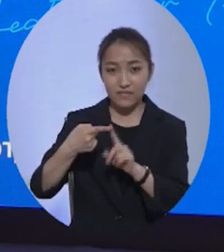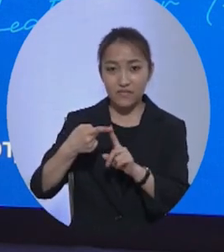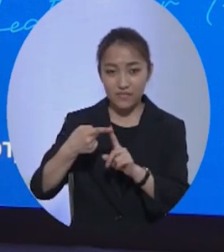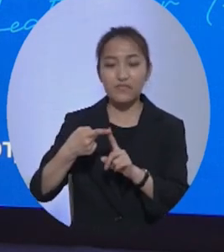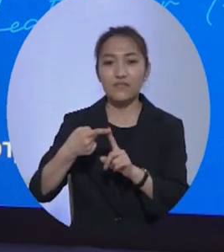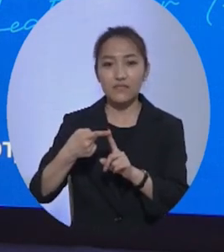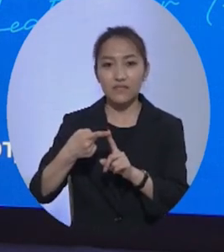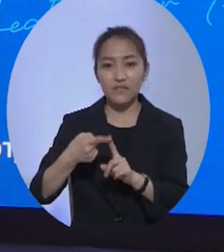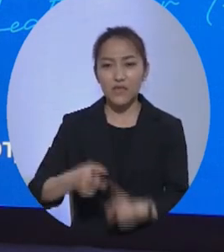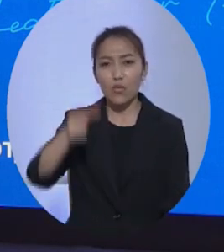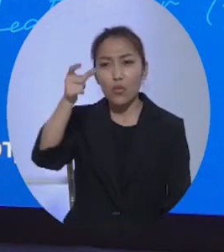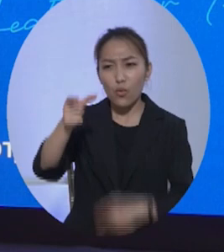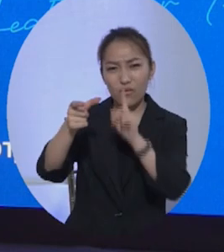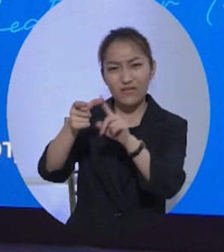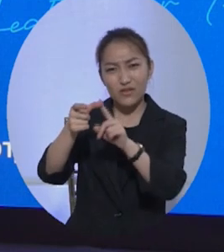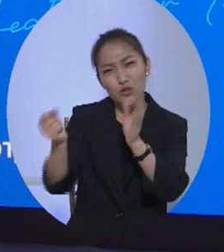хүний хоёр тавьчихсан баг.